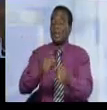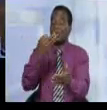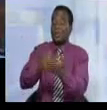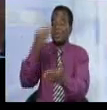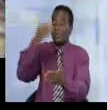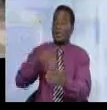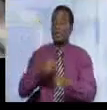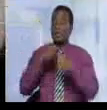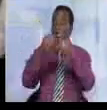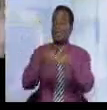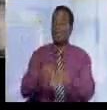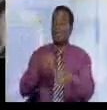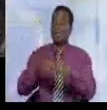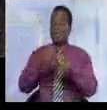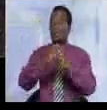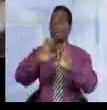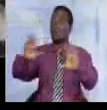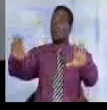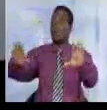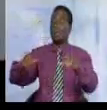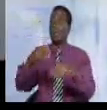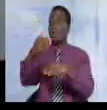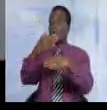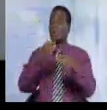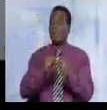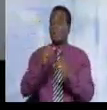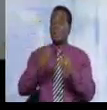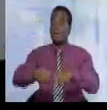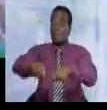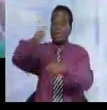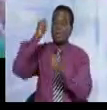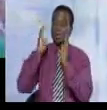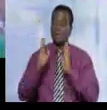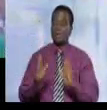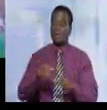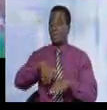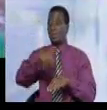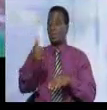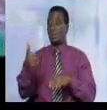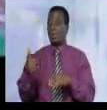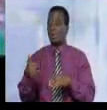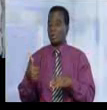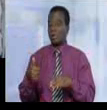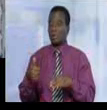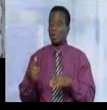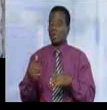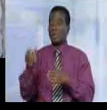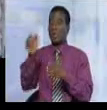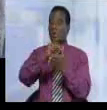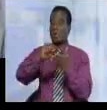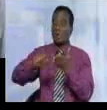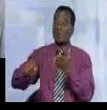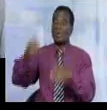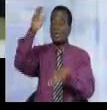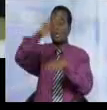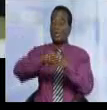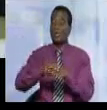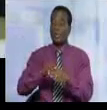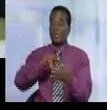et d'en assurer la diffusion auprès des éleveurs, des pêcheurs et des aquaculteurs. Le séminaire sur la définition des